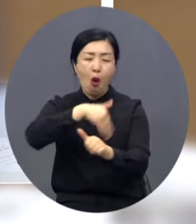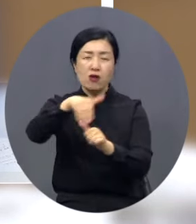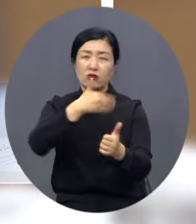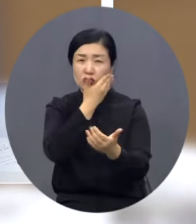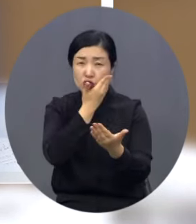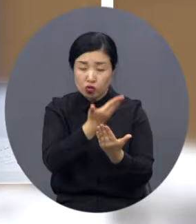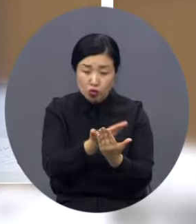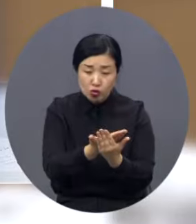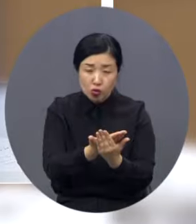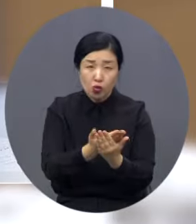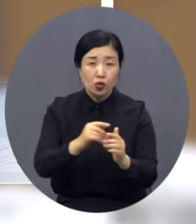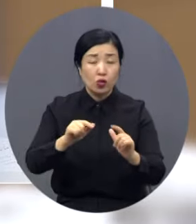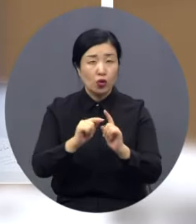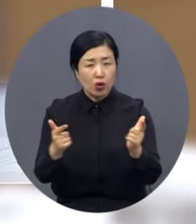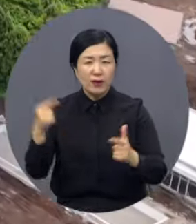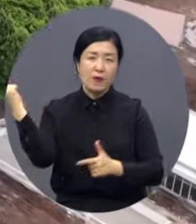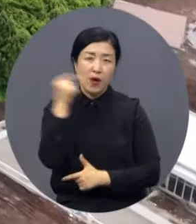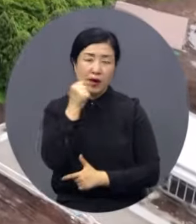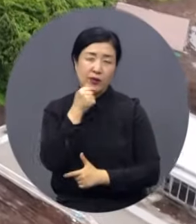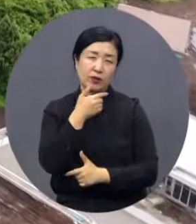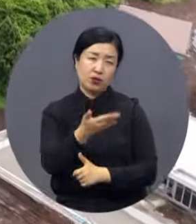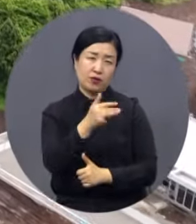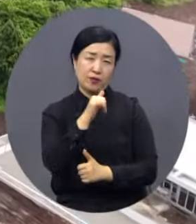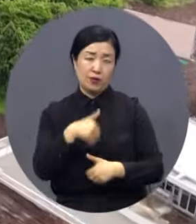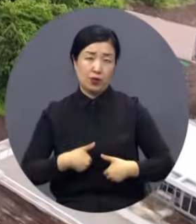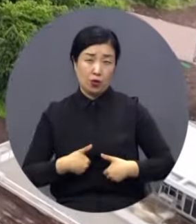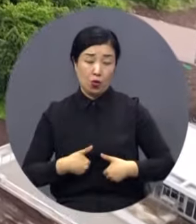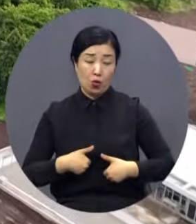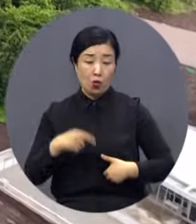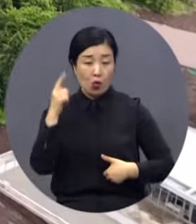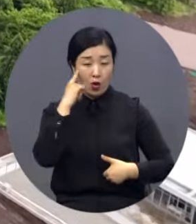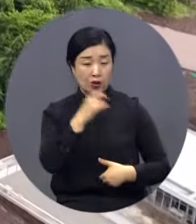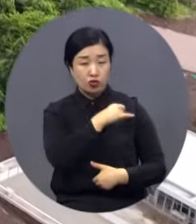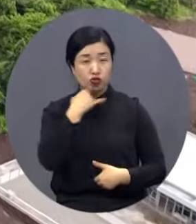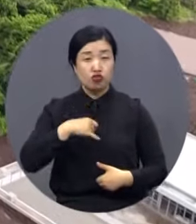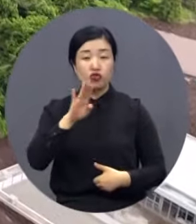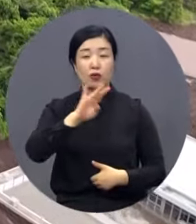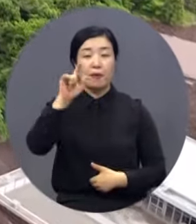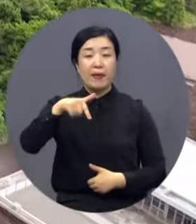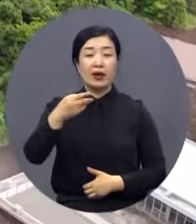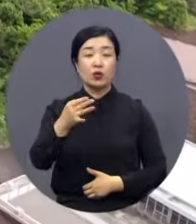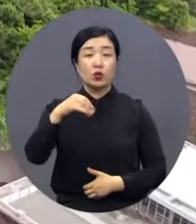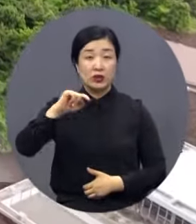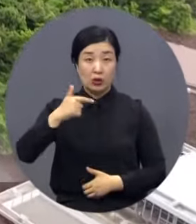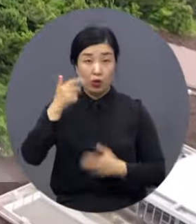여러가지 환경에 대해서는 엄격해야 된다 결국 중국 백통신원